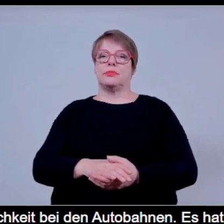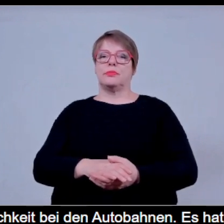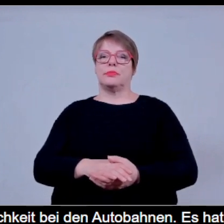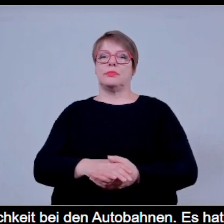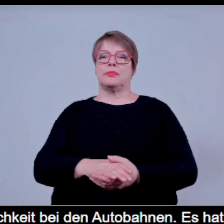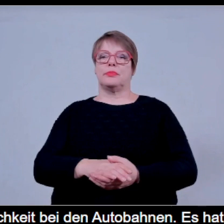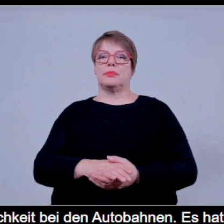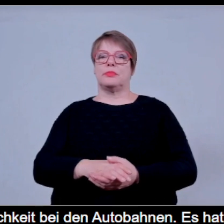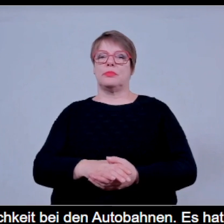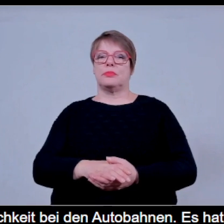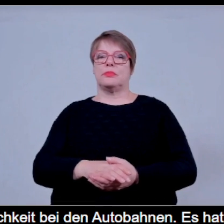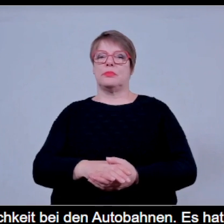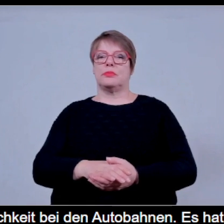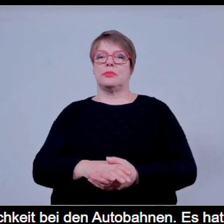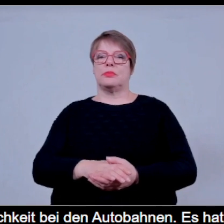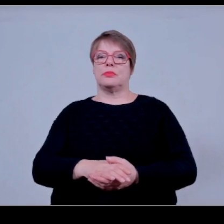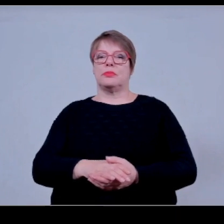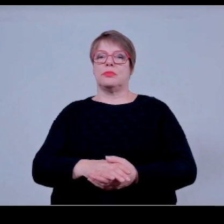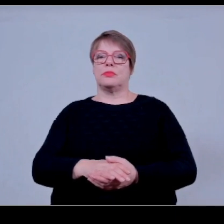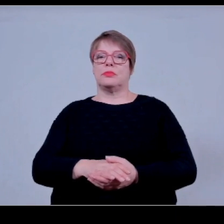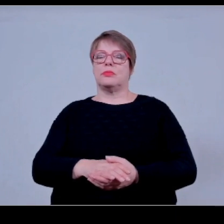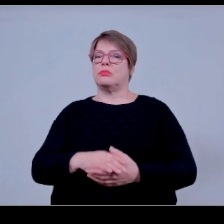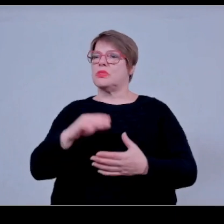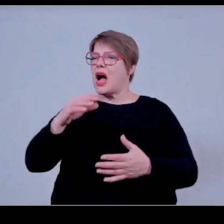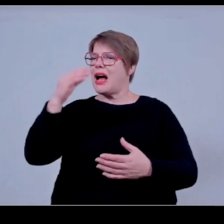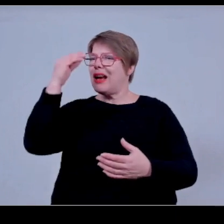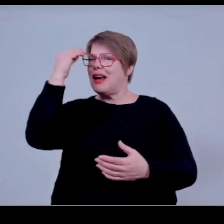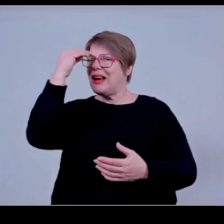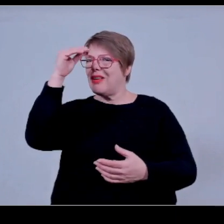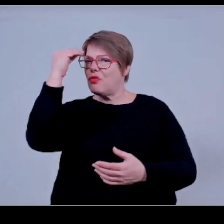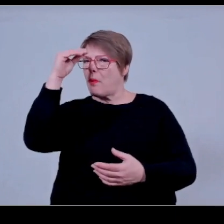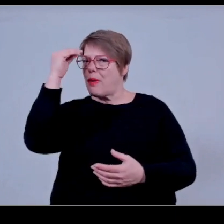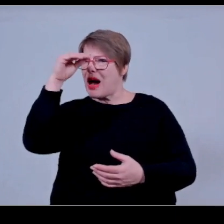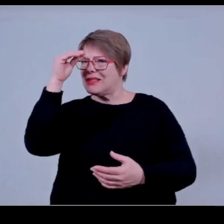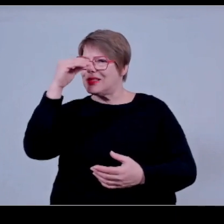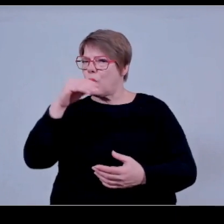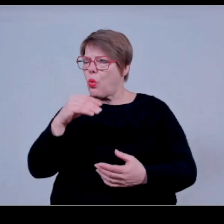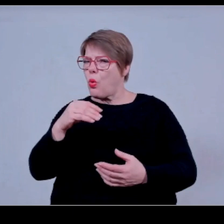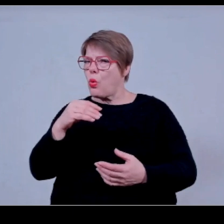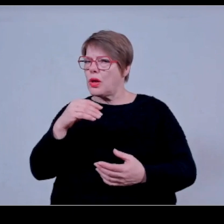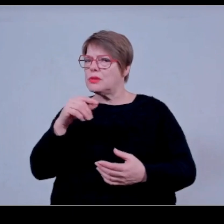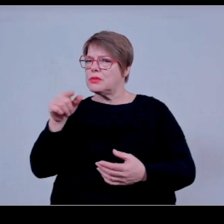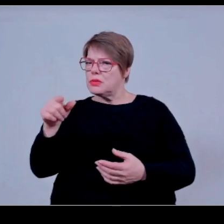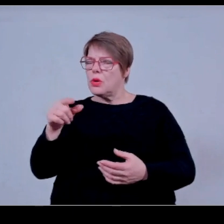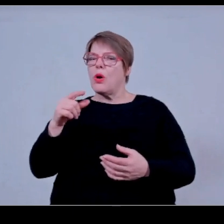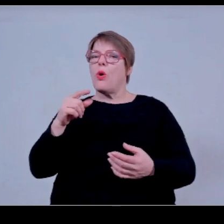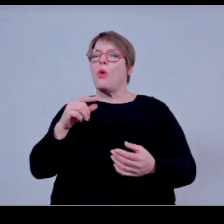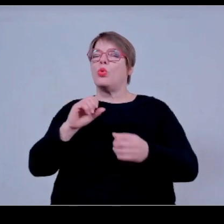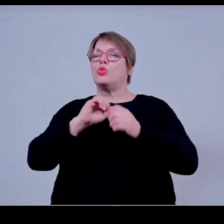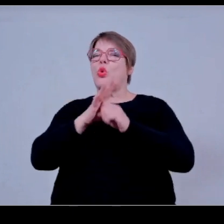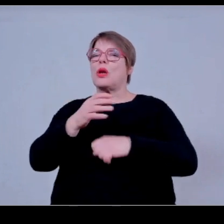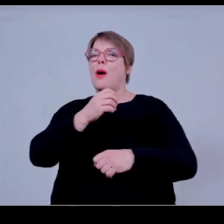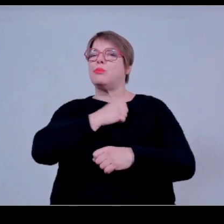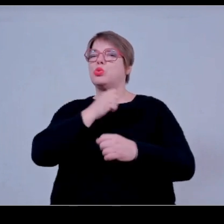Ich gehe davon aus, dass das auf jeden Fall auf Antrag erfolgen muss und eine Einzelfallbeurteilung ist, aber die Details werden gerade noch